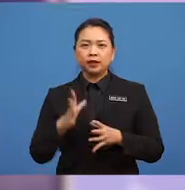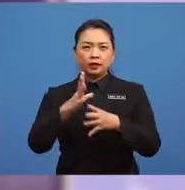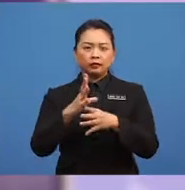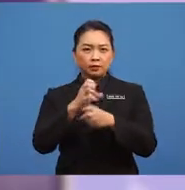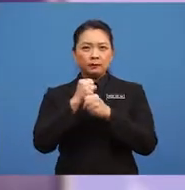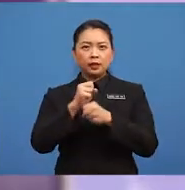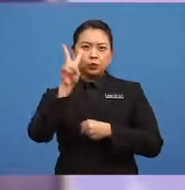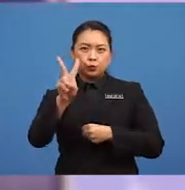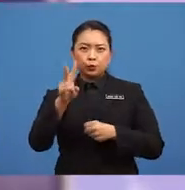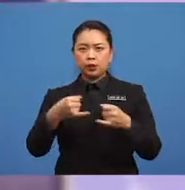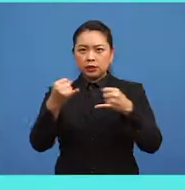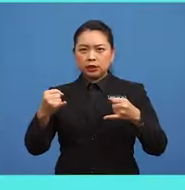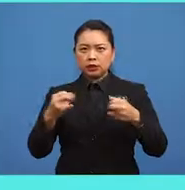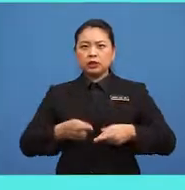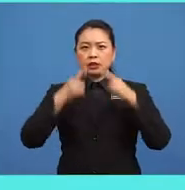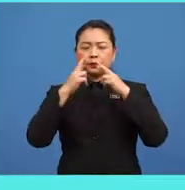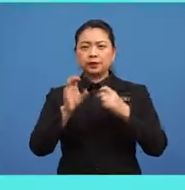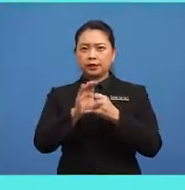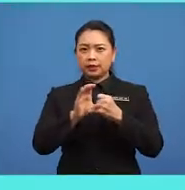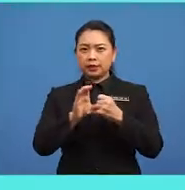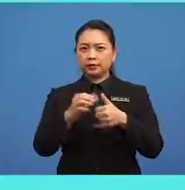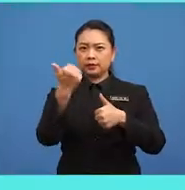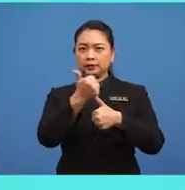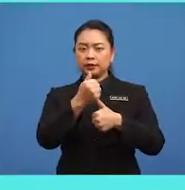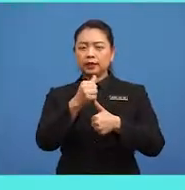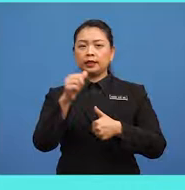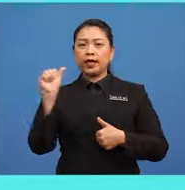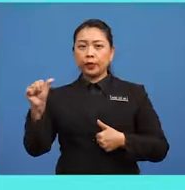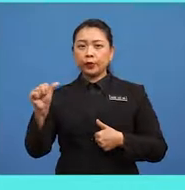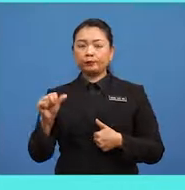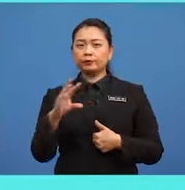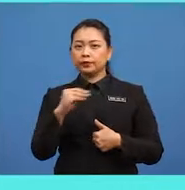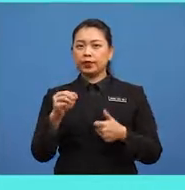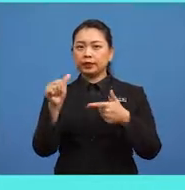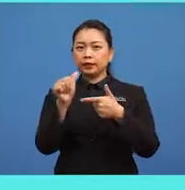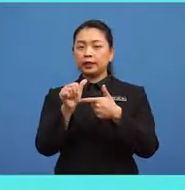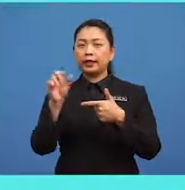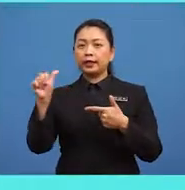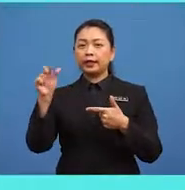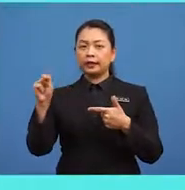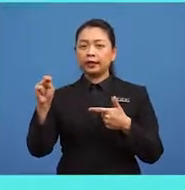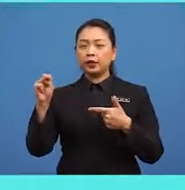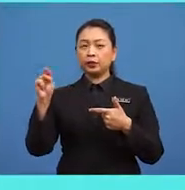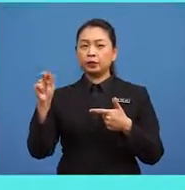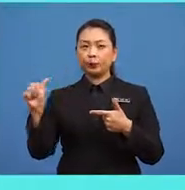Terdapat dua jenis respirasi sel, iaitu respirasi aerob dan respirasi anaerob.